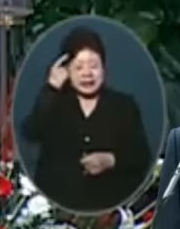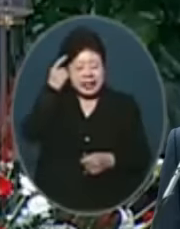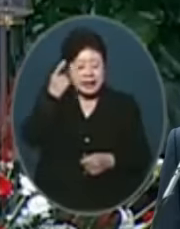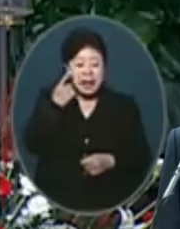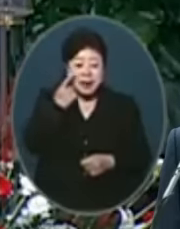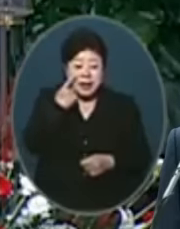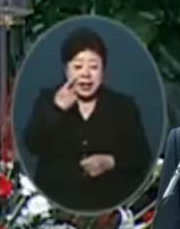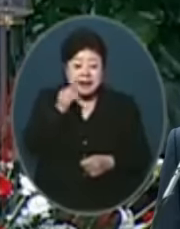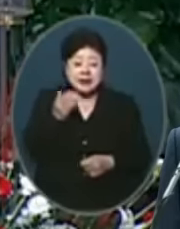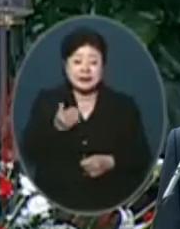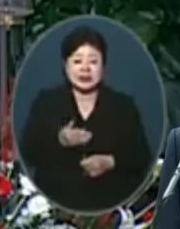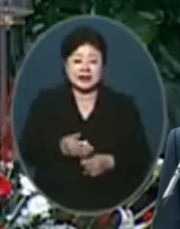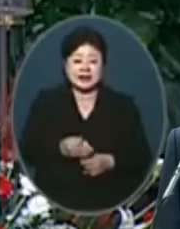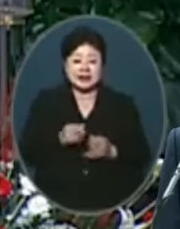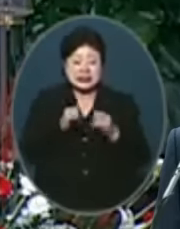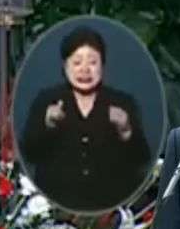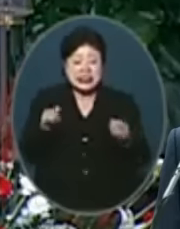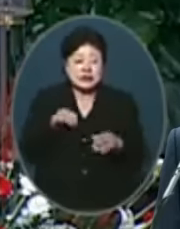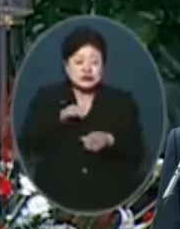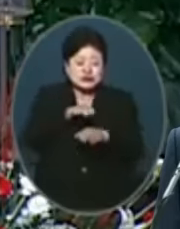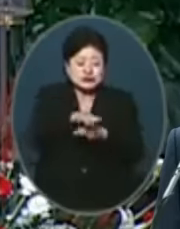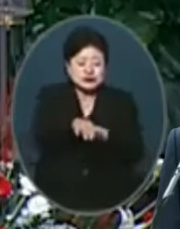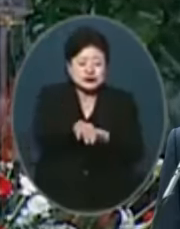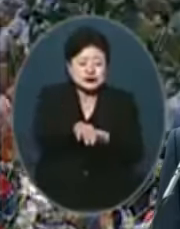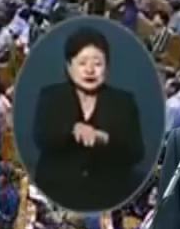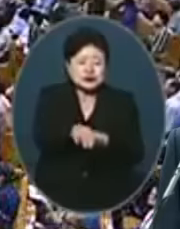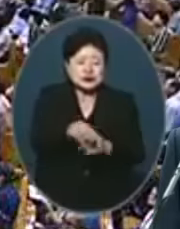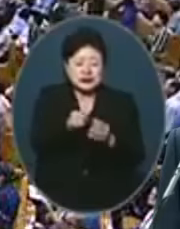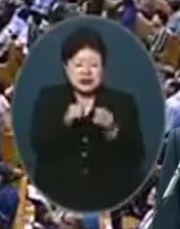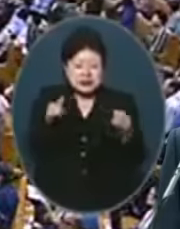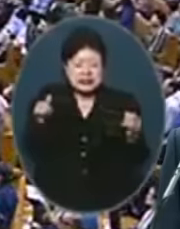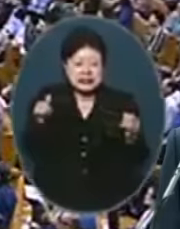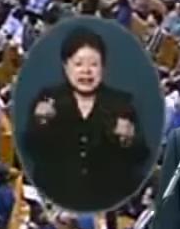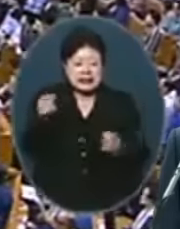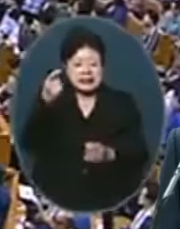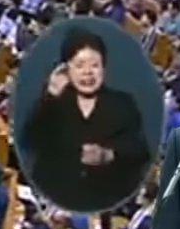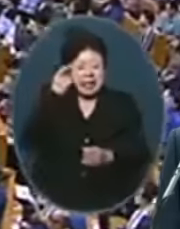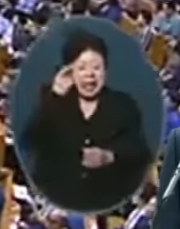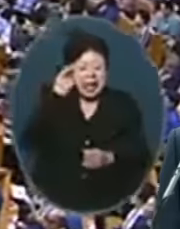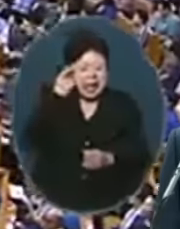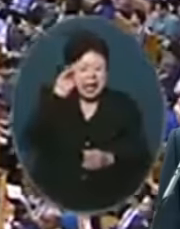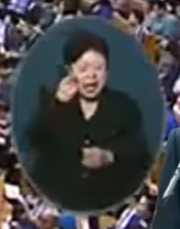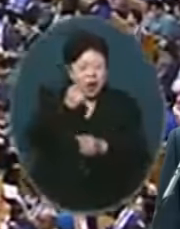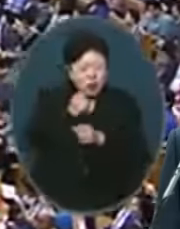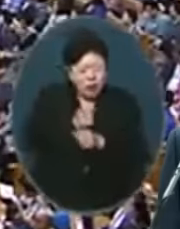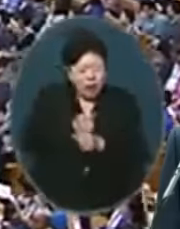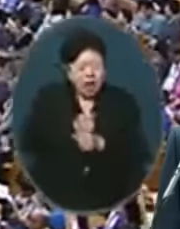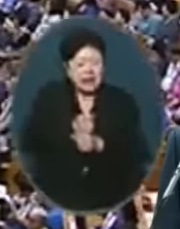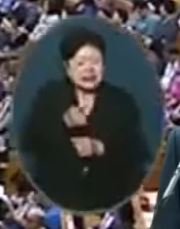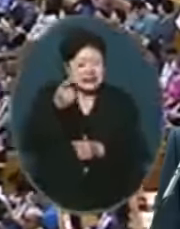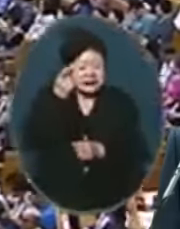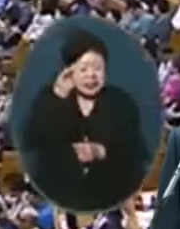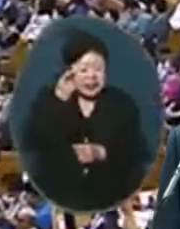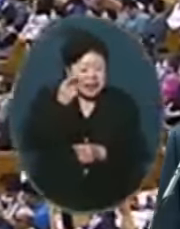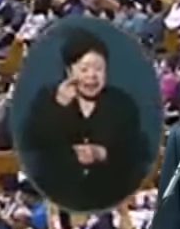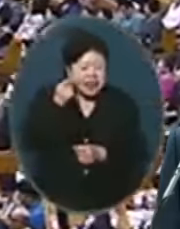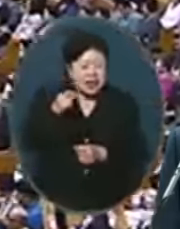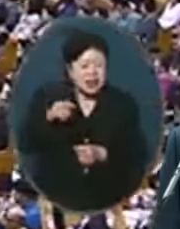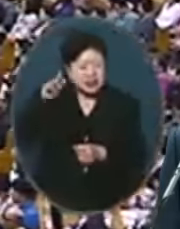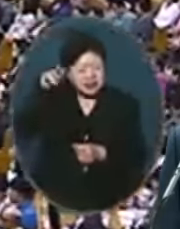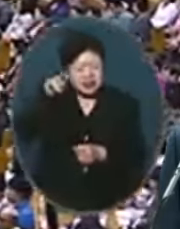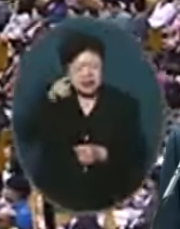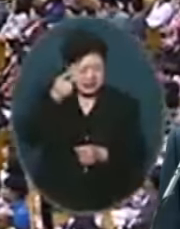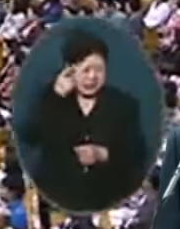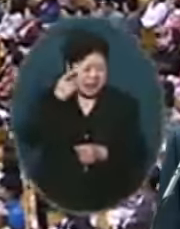것입니다. 인본주의로 인간의 이성과 과학적인 생각과 철학적인